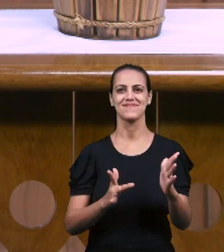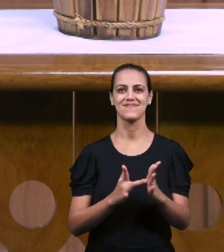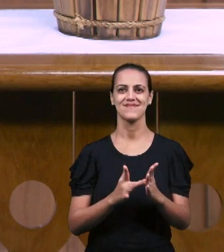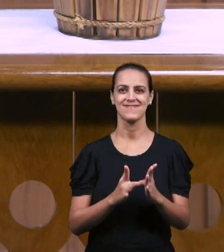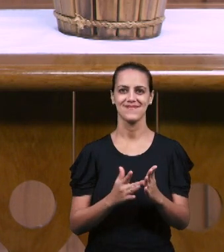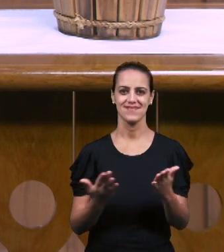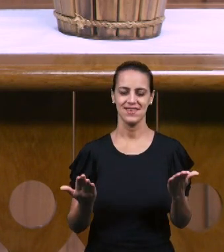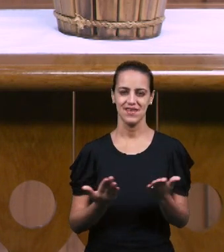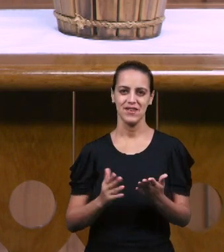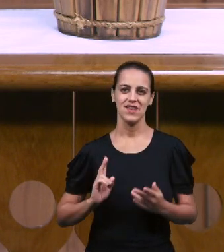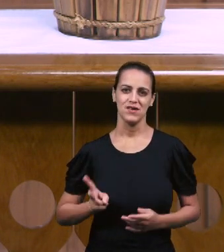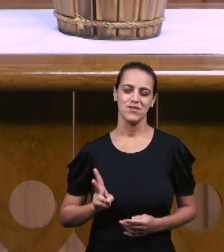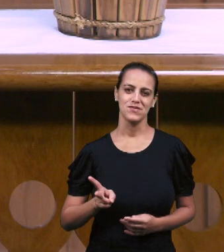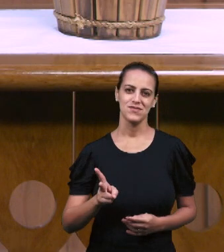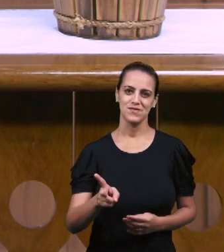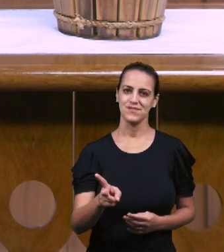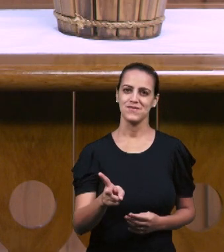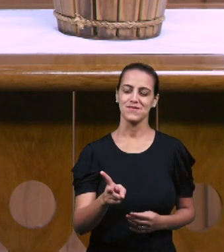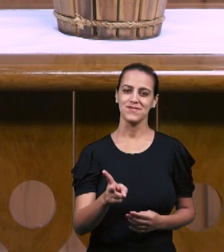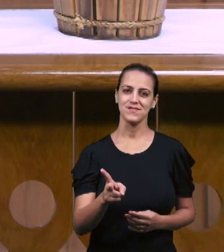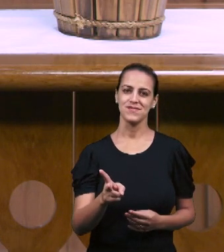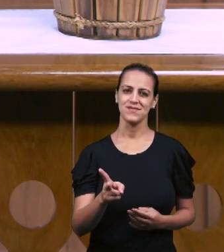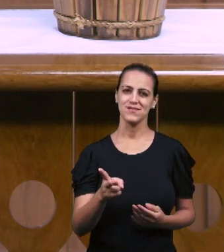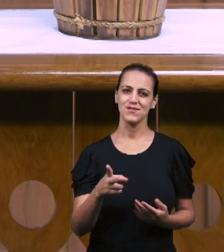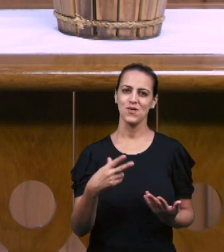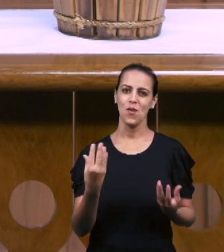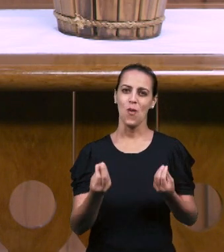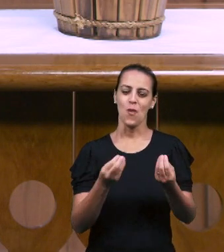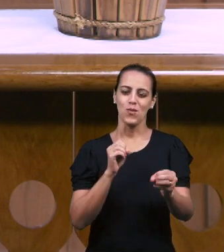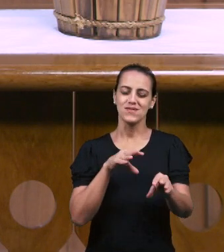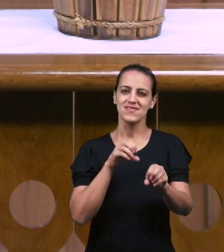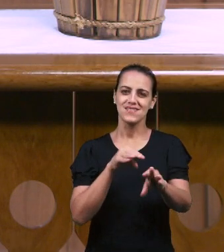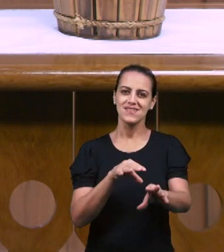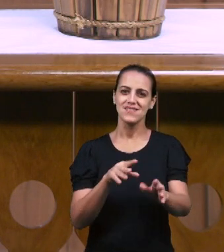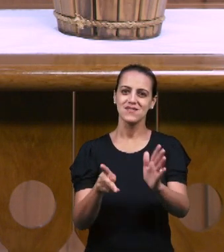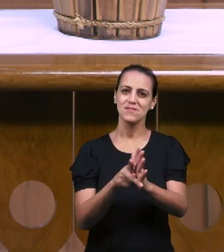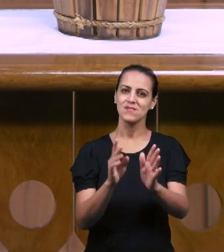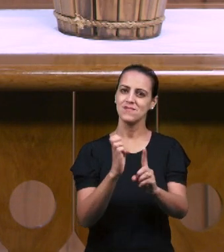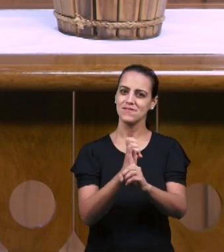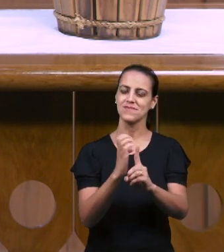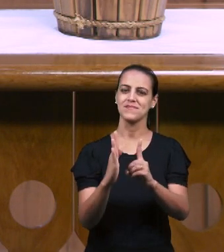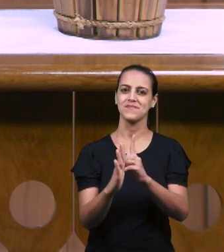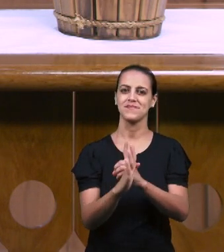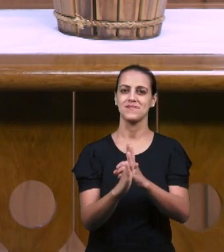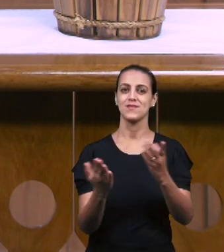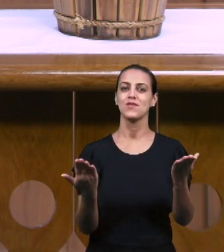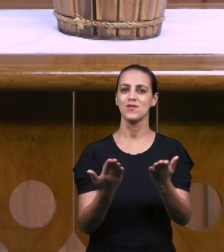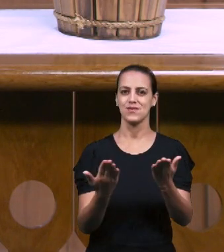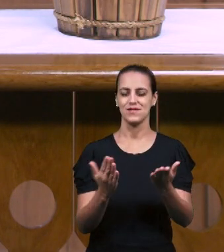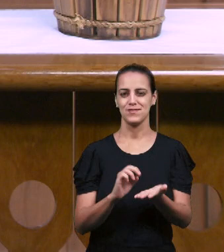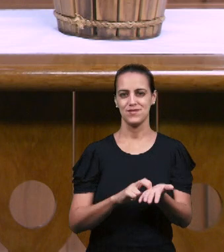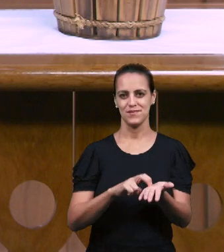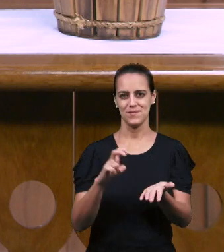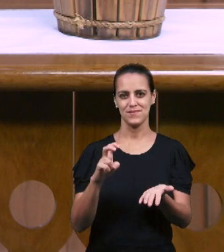donner continuité à notre enseignement, à l'enseignement de l'école biblique dominicale aujourd'hui, ce